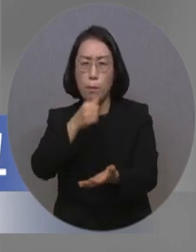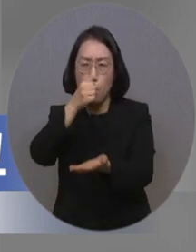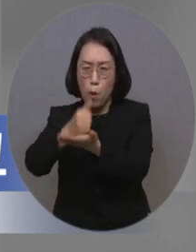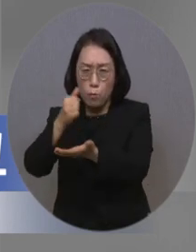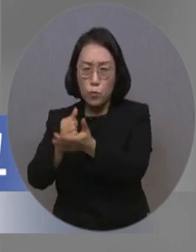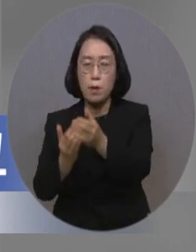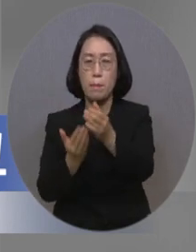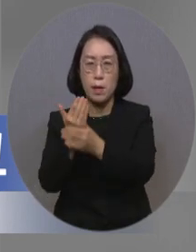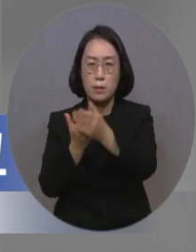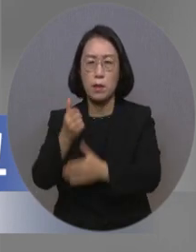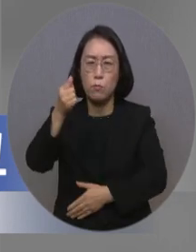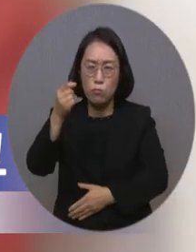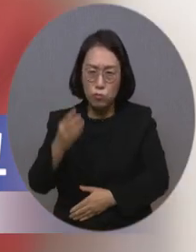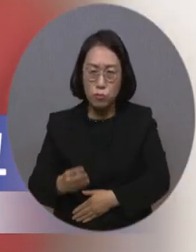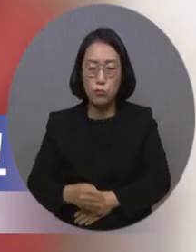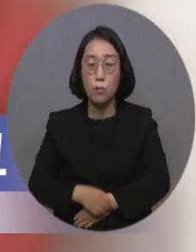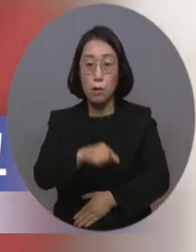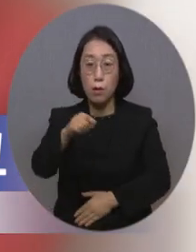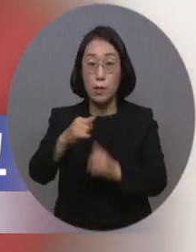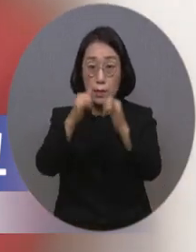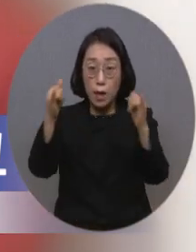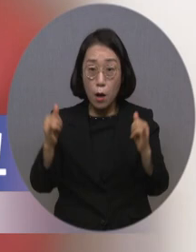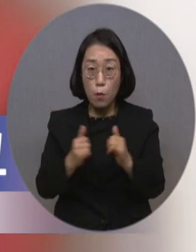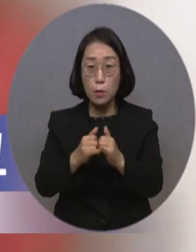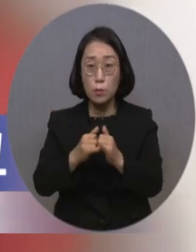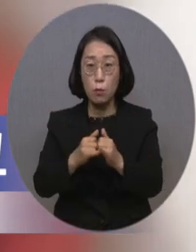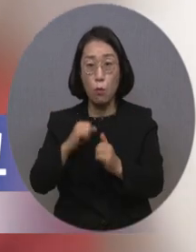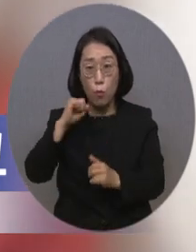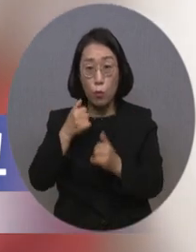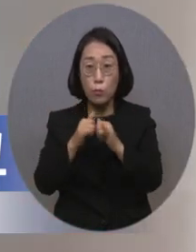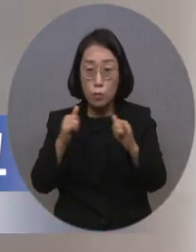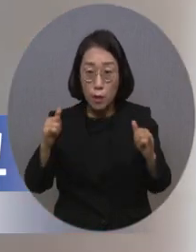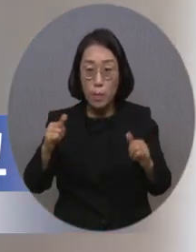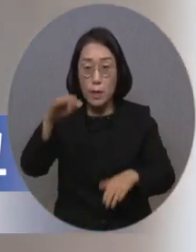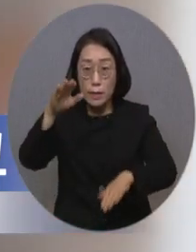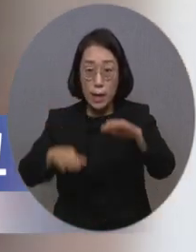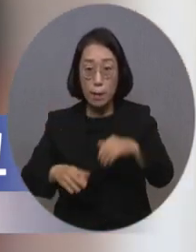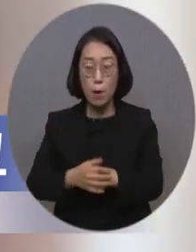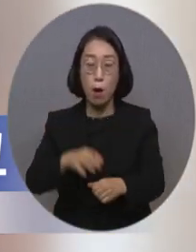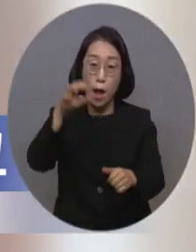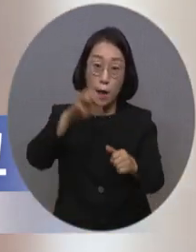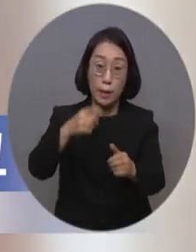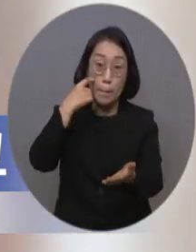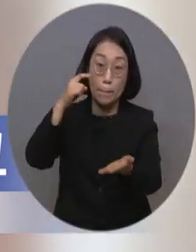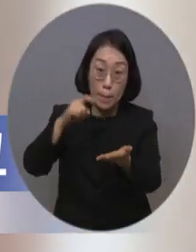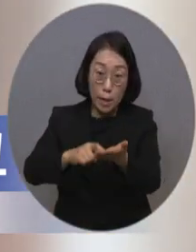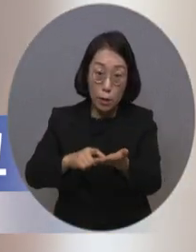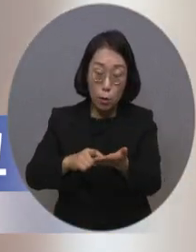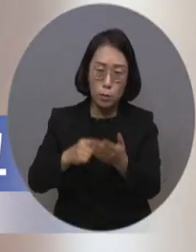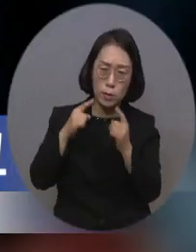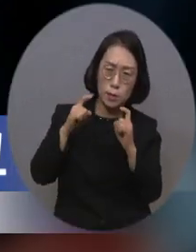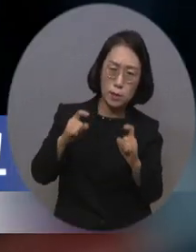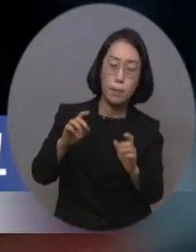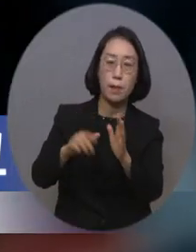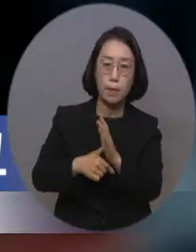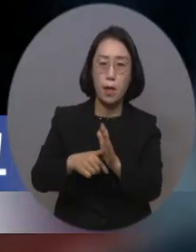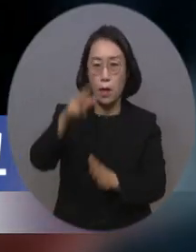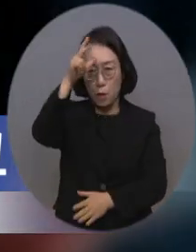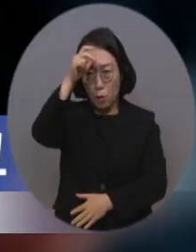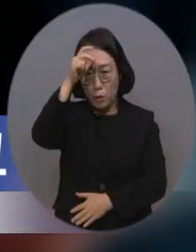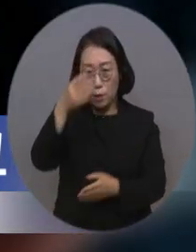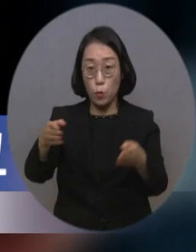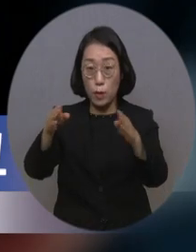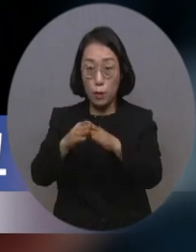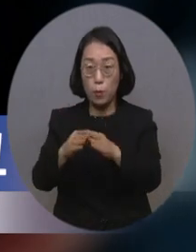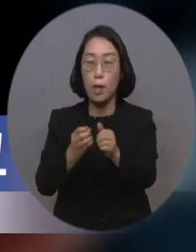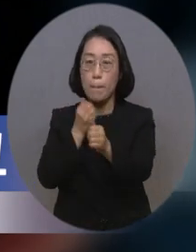빈번하게 발생하고 있는데요. 사회적 약자에 대한 차별과 학대 등이 있거나 의심될 경우 경찰 또는 관계기관에